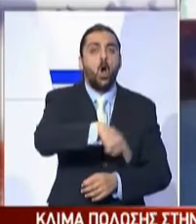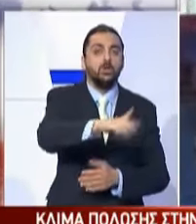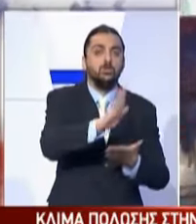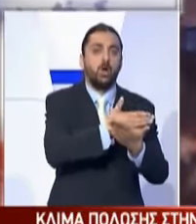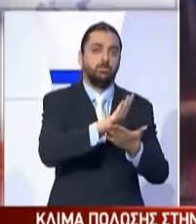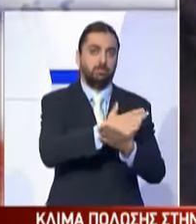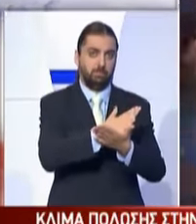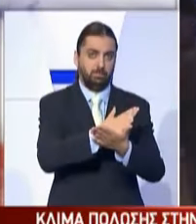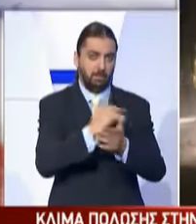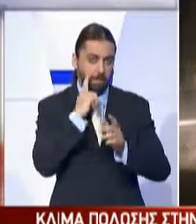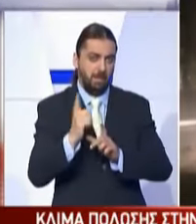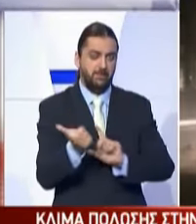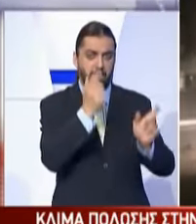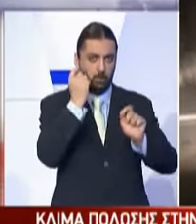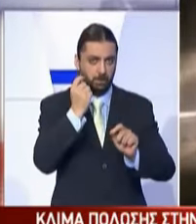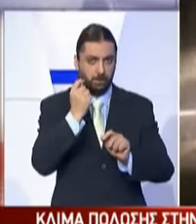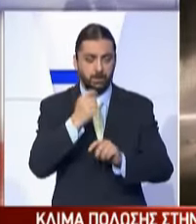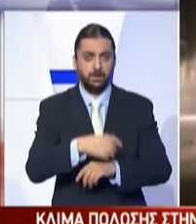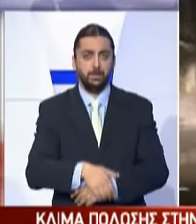Τουρκία.